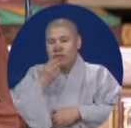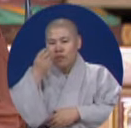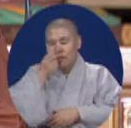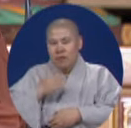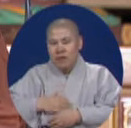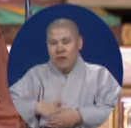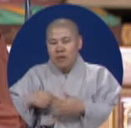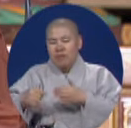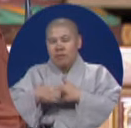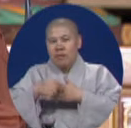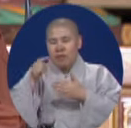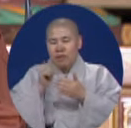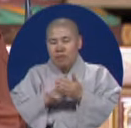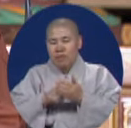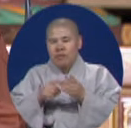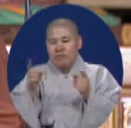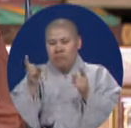돌아가는 것이다.